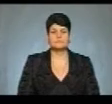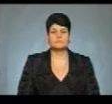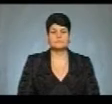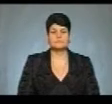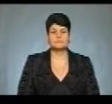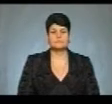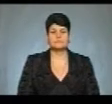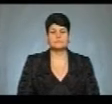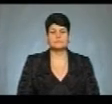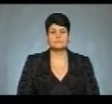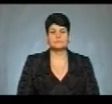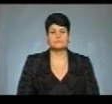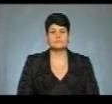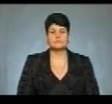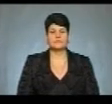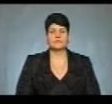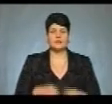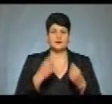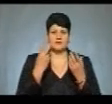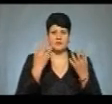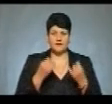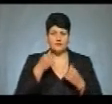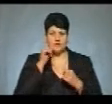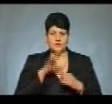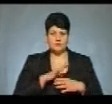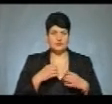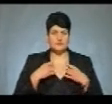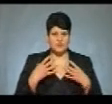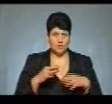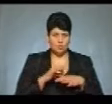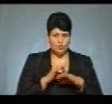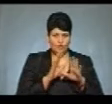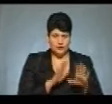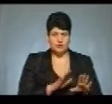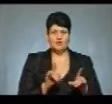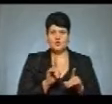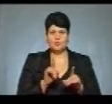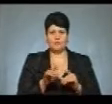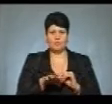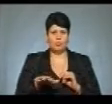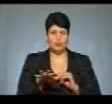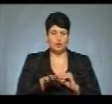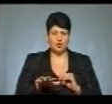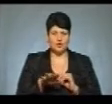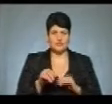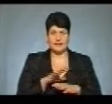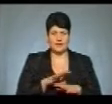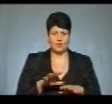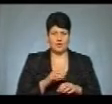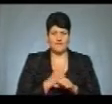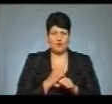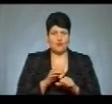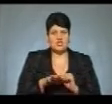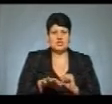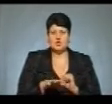Перенесли на 2 дні, тому що вчора було свято ще проводилося, і так, щоб не площа не була в робочій